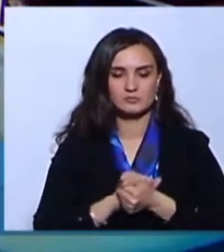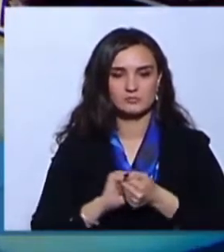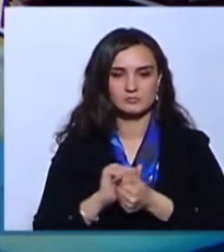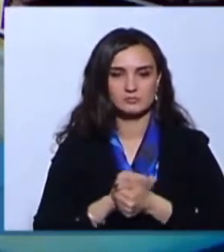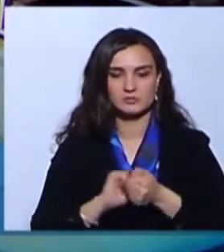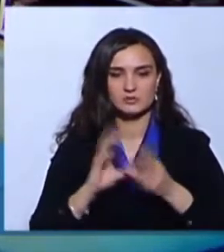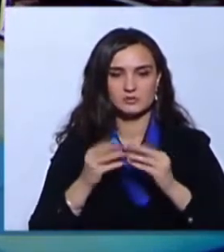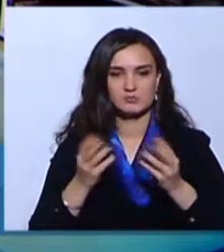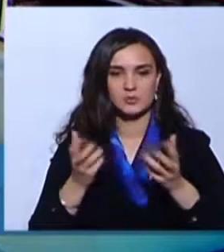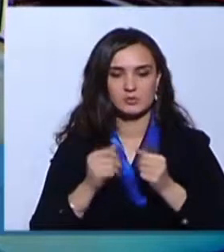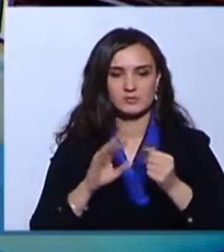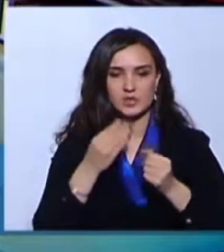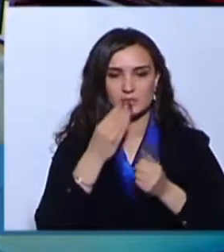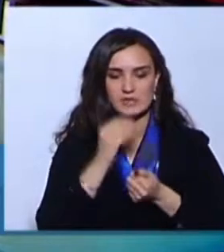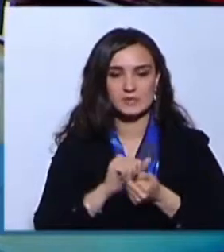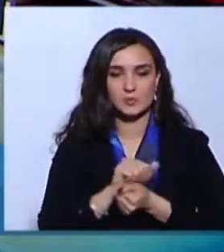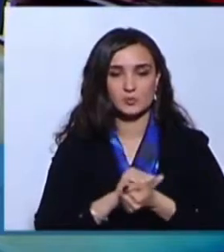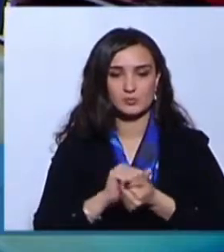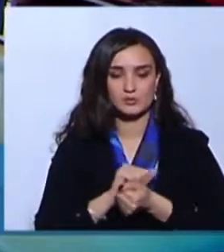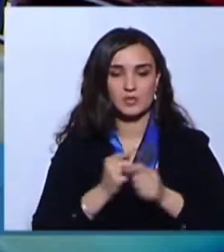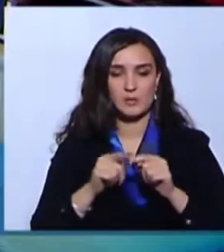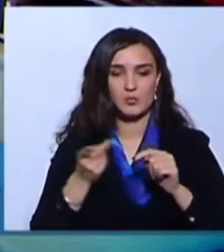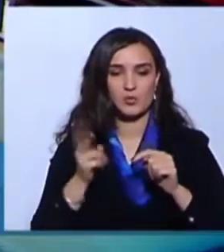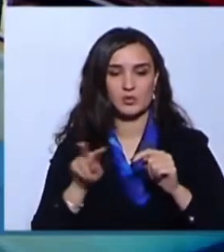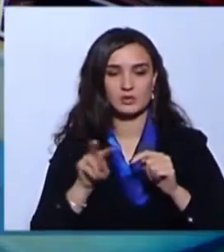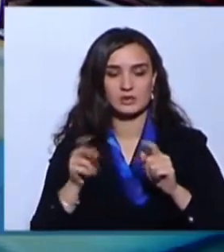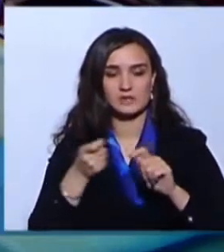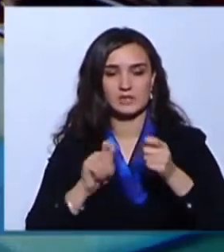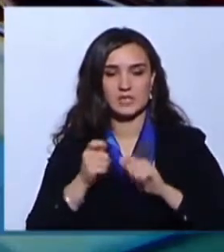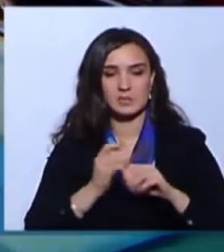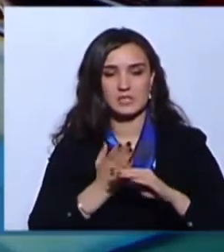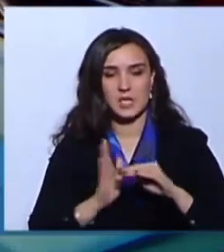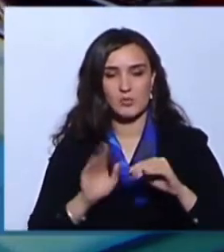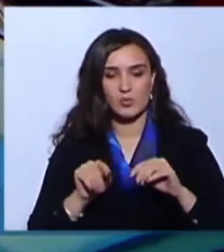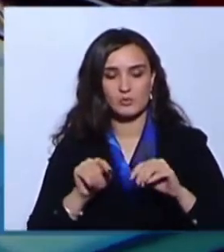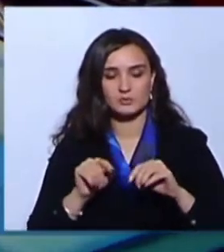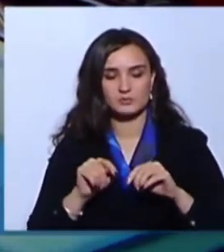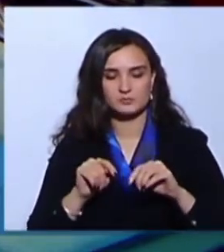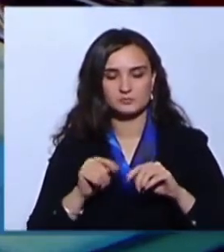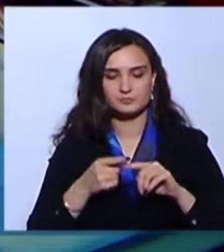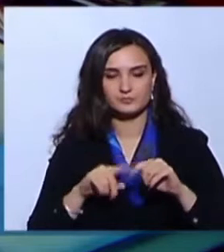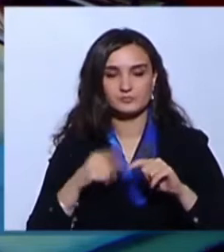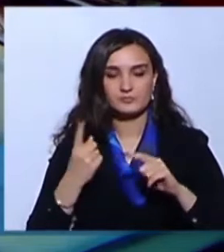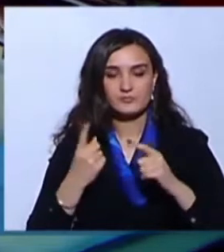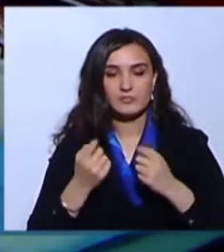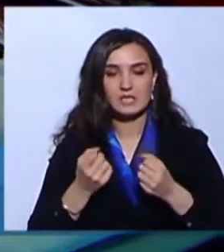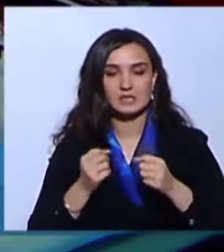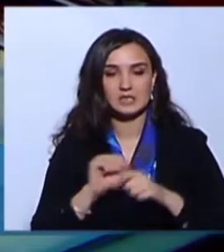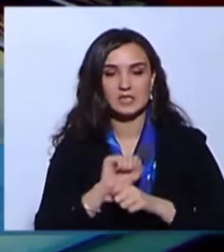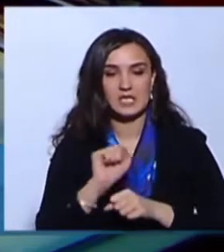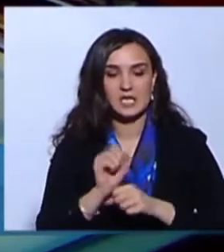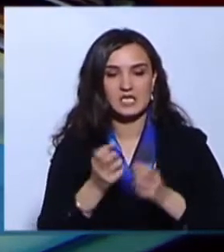ყოველად უვნებელი უჯრედი საჭვის მომლებელი ტრაქტის ამ ორ ნივთიერებას გამოიმუშავებს. ერთი იკავებს კორონავირუსს,